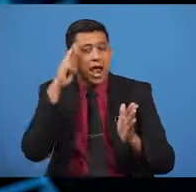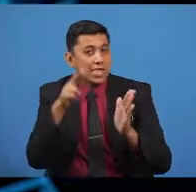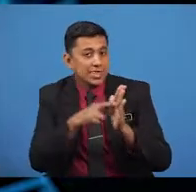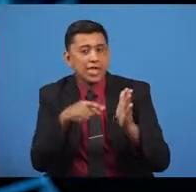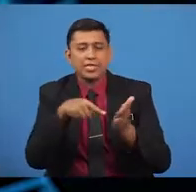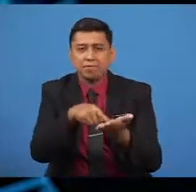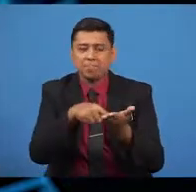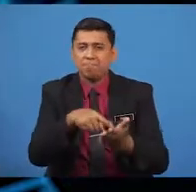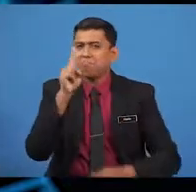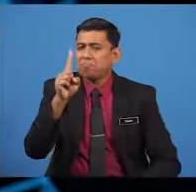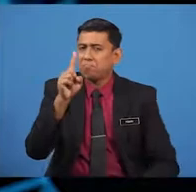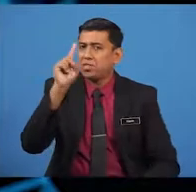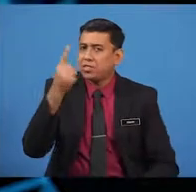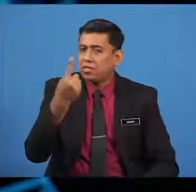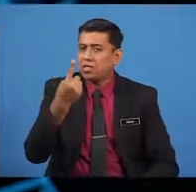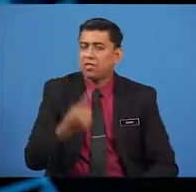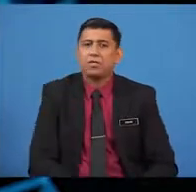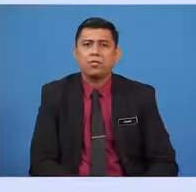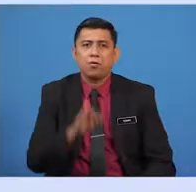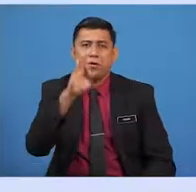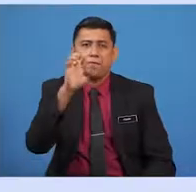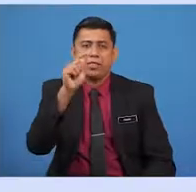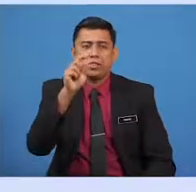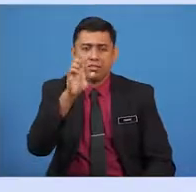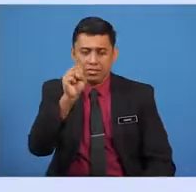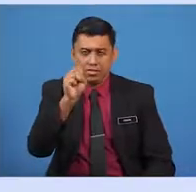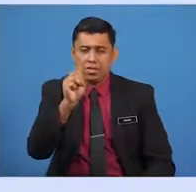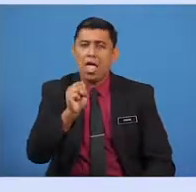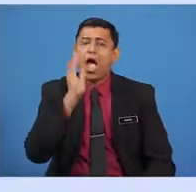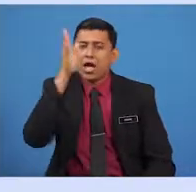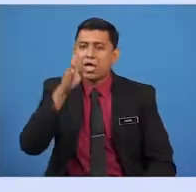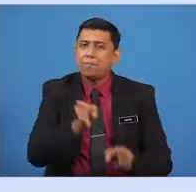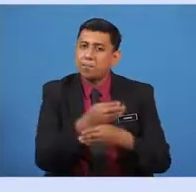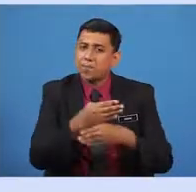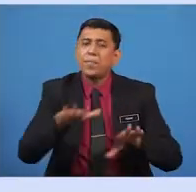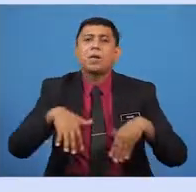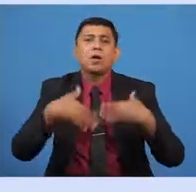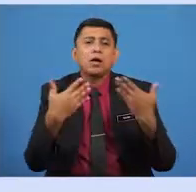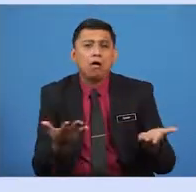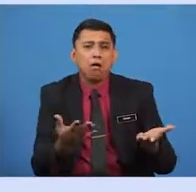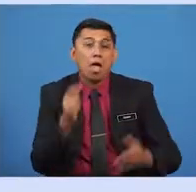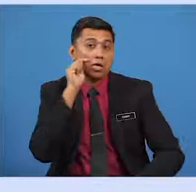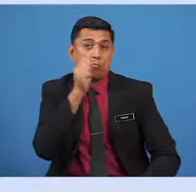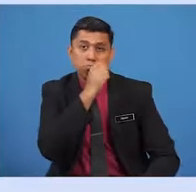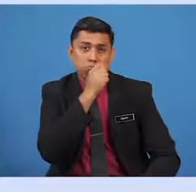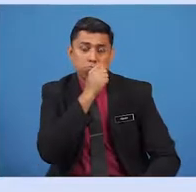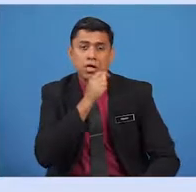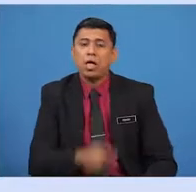Murid-murid, kalau merujuk kepada raja ini, satu sahaja fetus yang akan dibentuk.